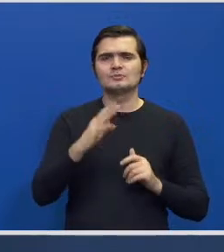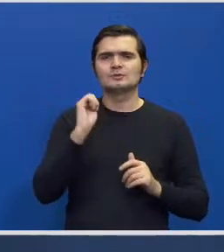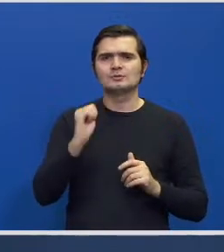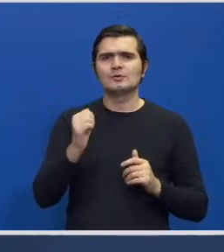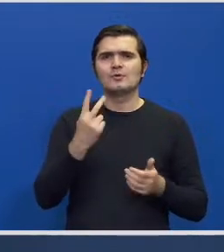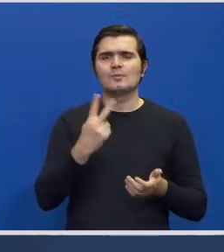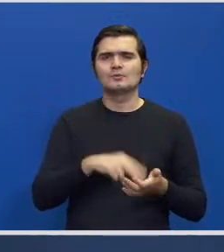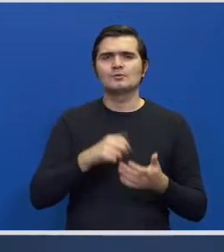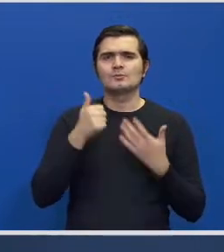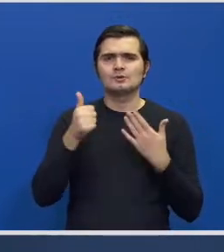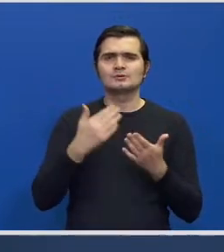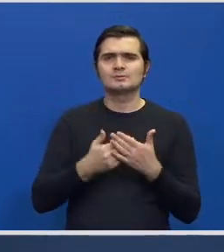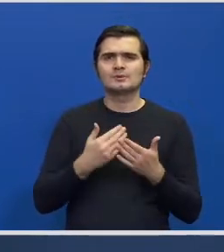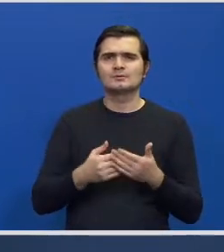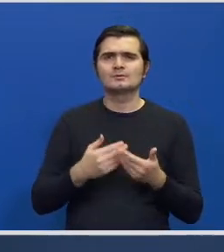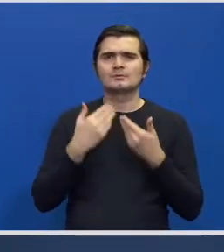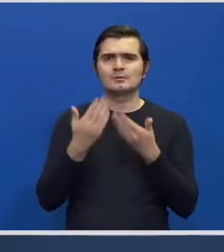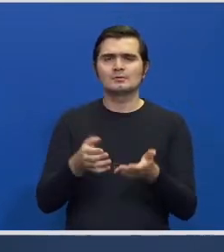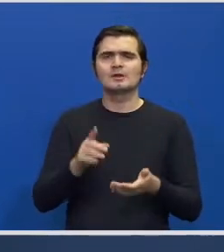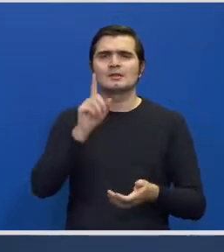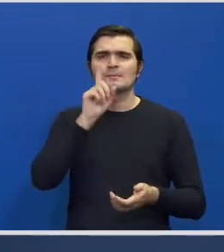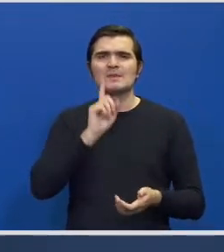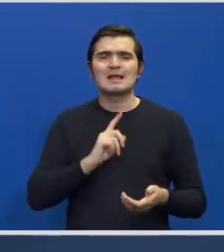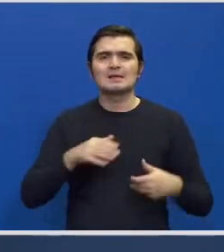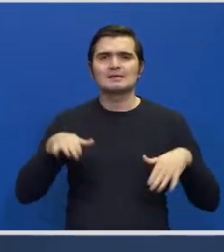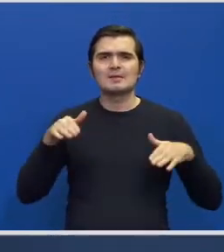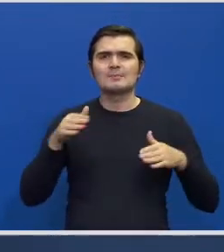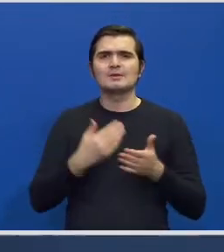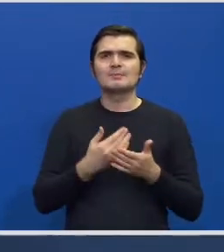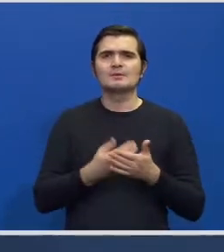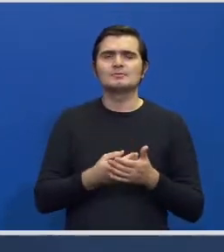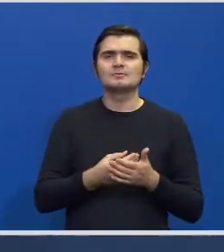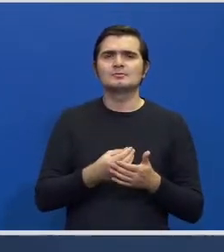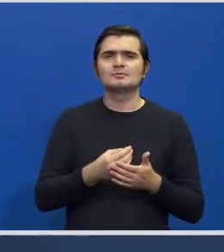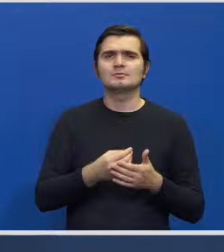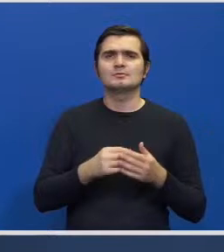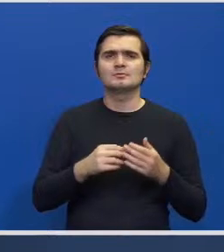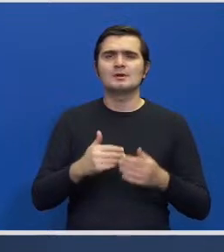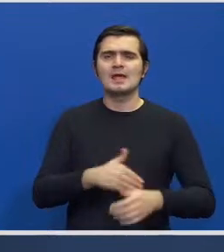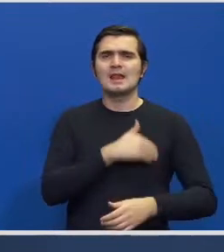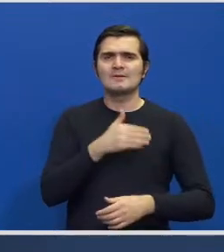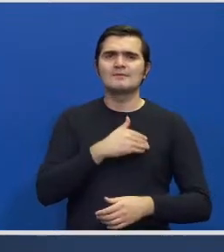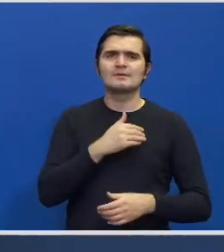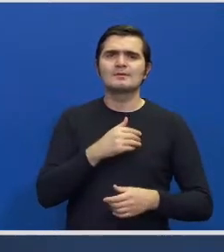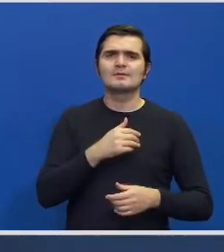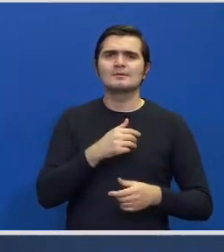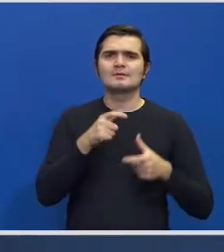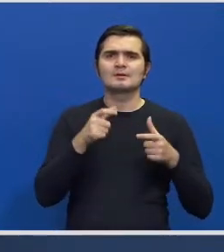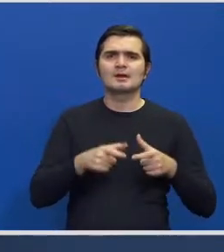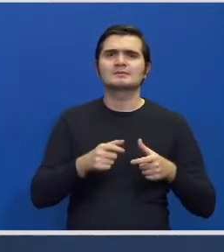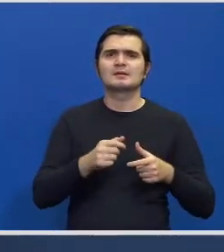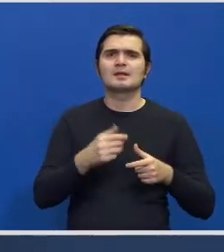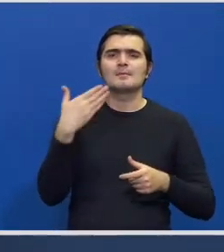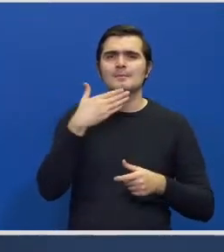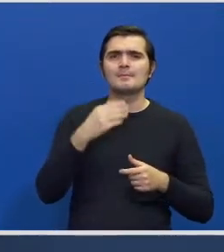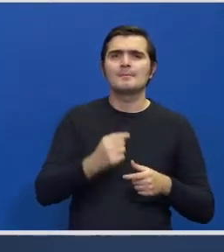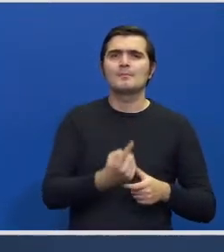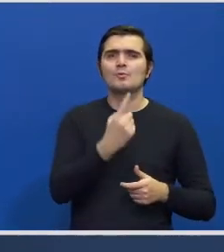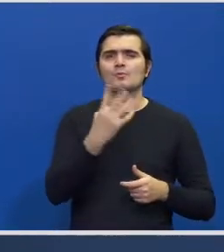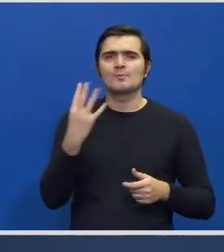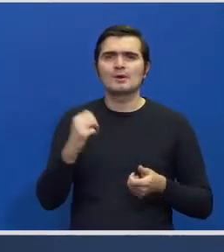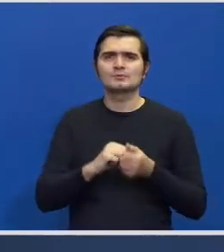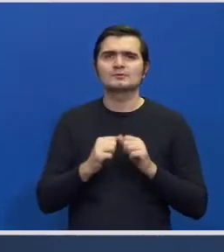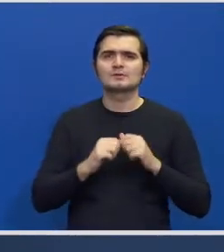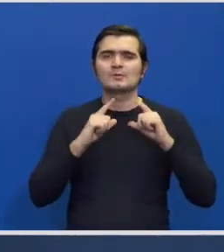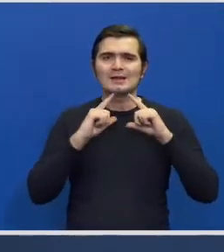prevederilor legii 509/2006 prin acordarea de miere de albine ca supliment nutritiv pentru preșcolari și elevii din